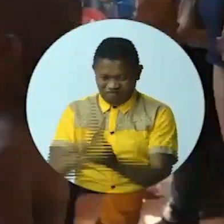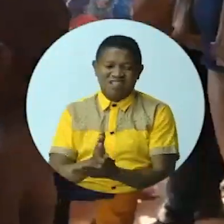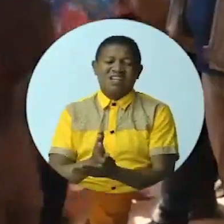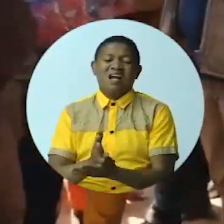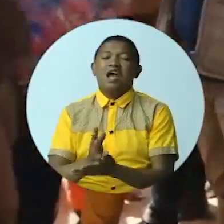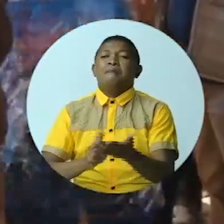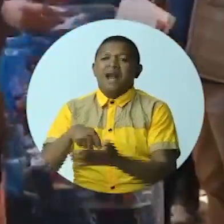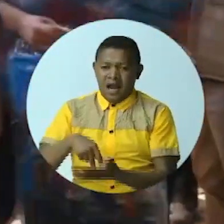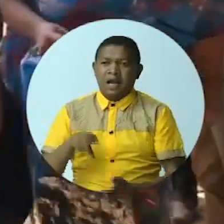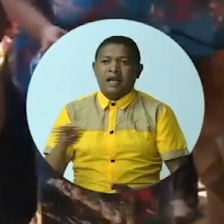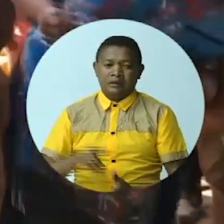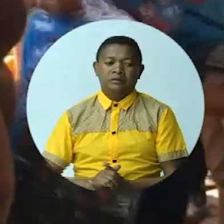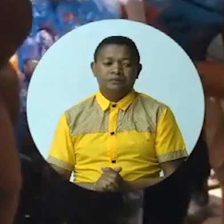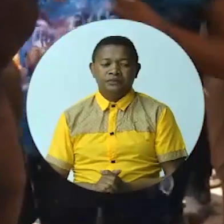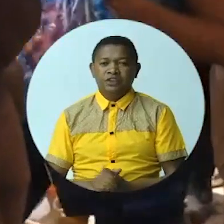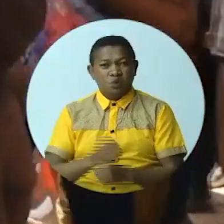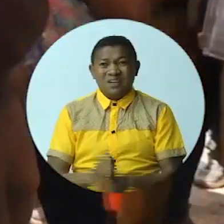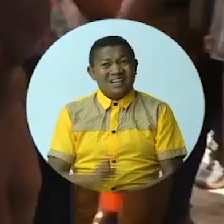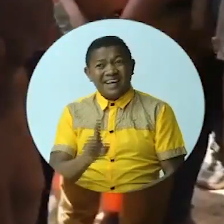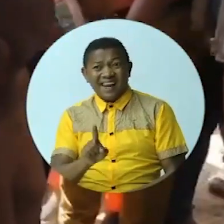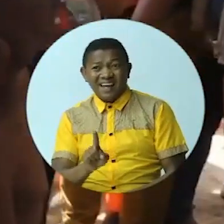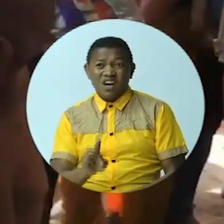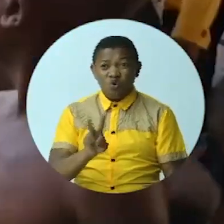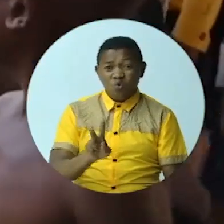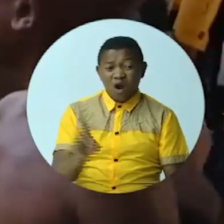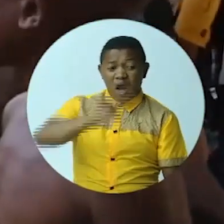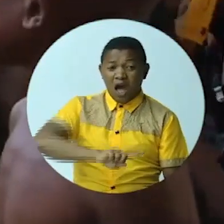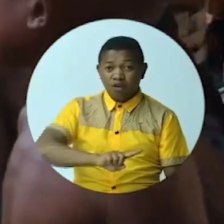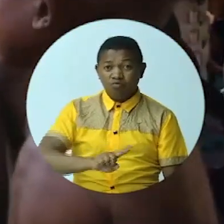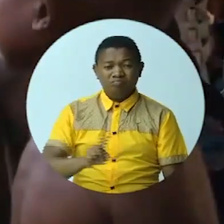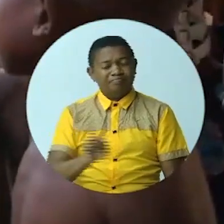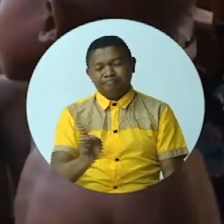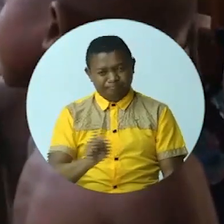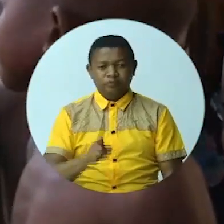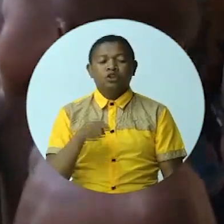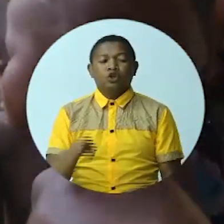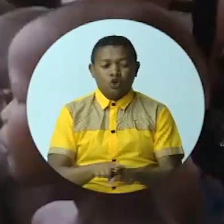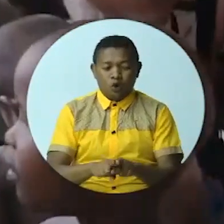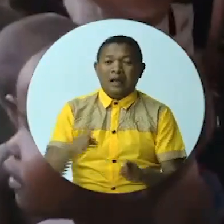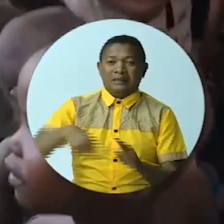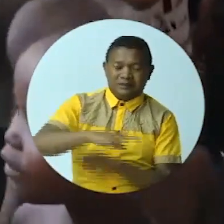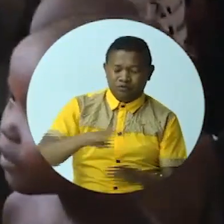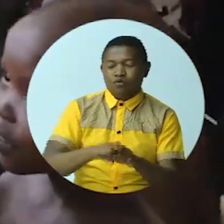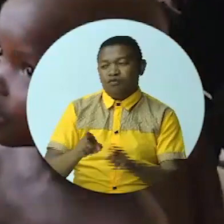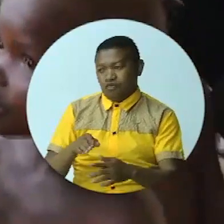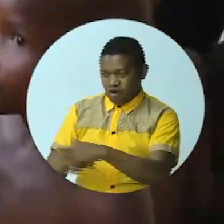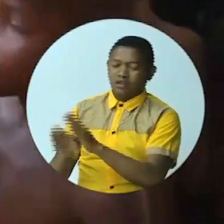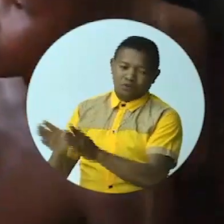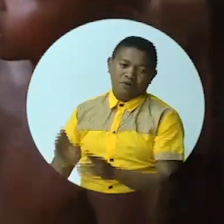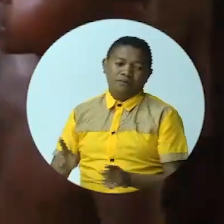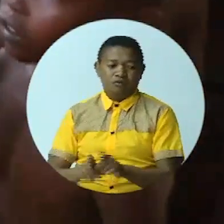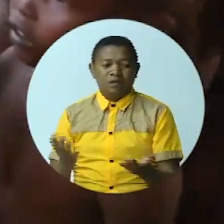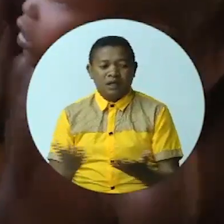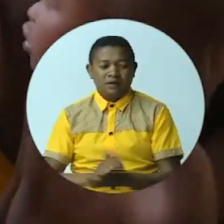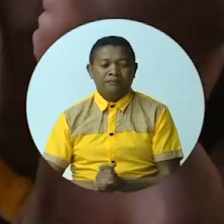andro fa manana eritreritra fikasana mihitsy ary no hijanona any amin'ireo toerana ireo hiaraka